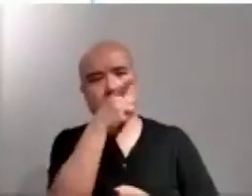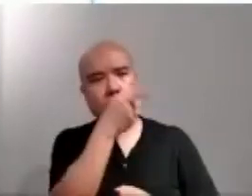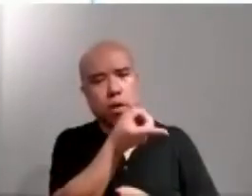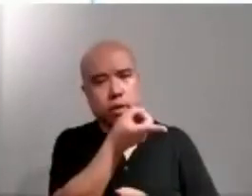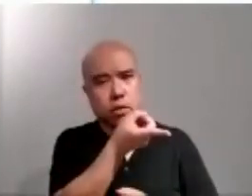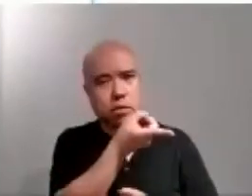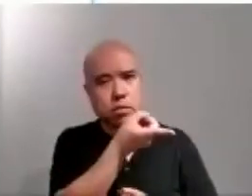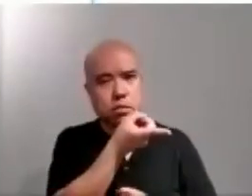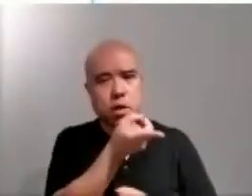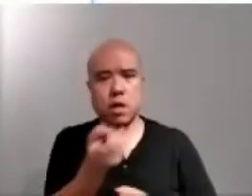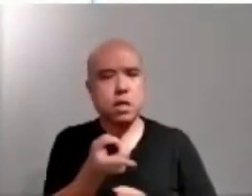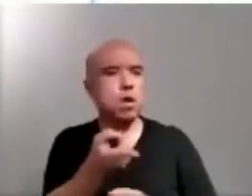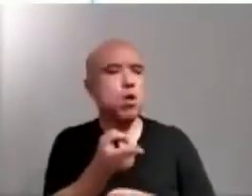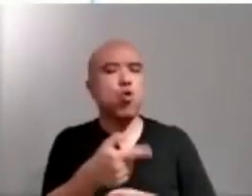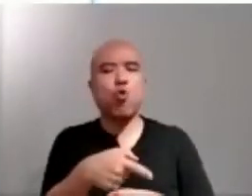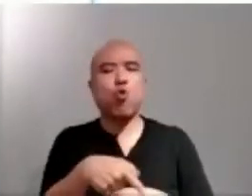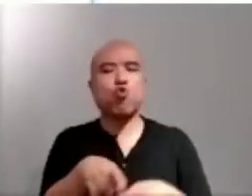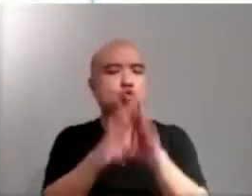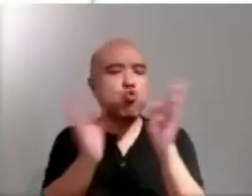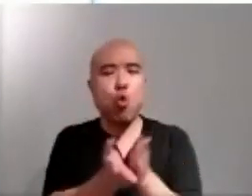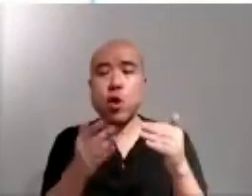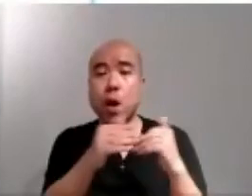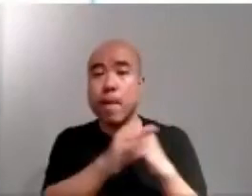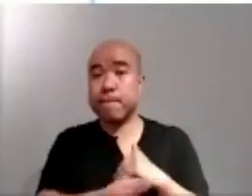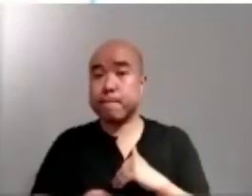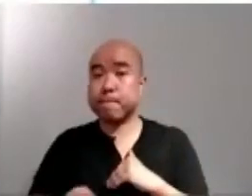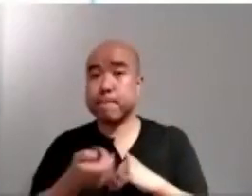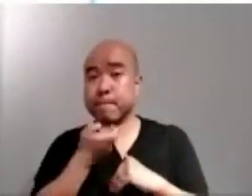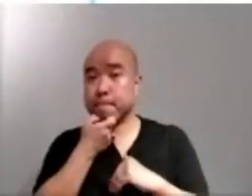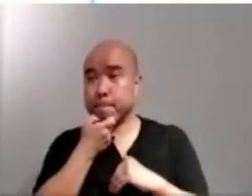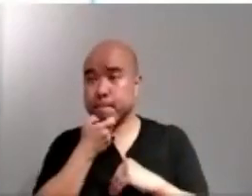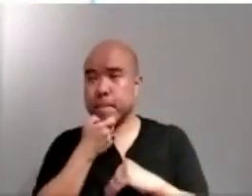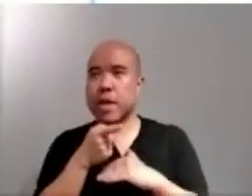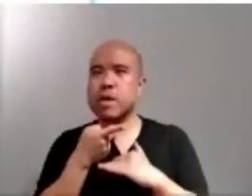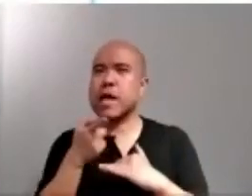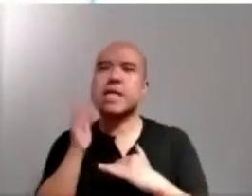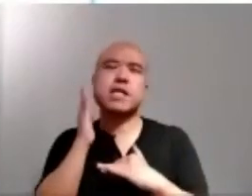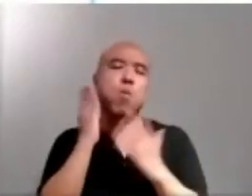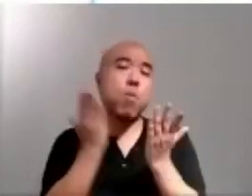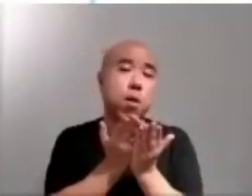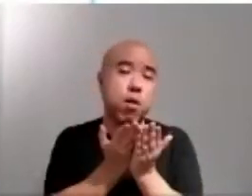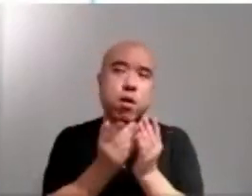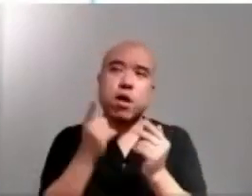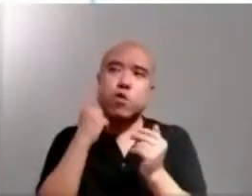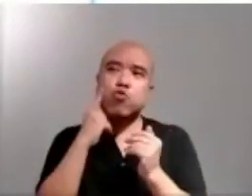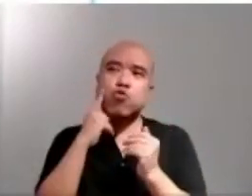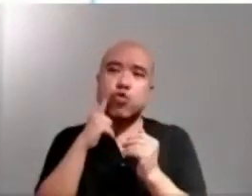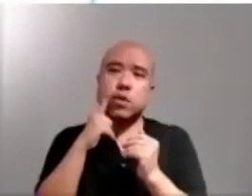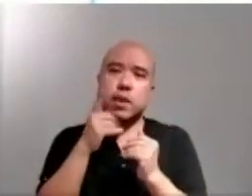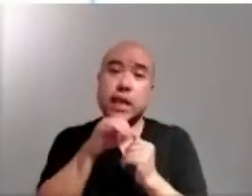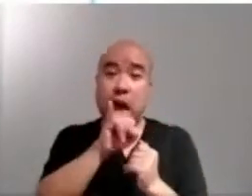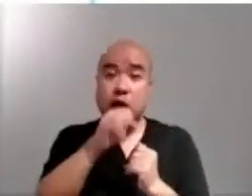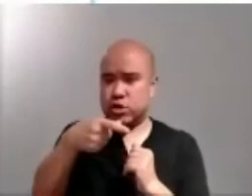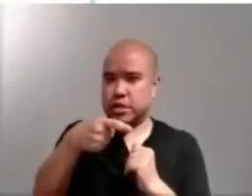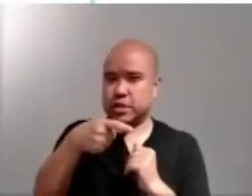都共同中意嘅嘢咧？咁一定就係 social media 啦，當中嘅首選咧，亦都一定係 Instagram。所以咧，